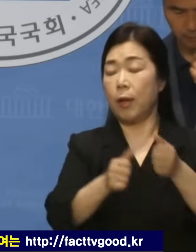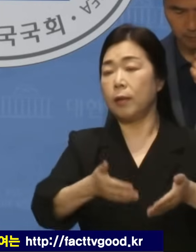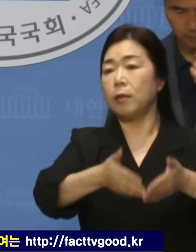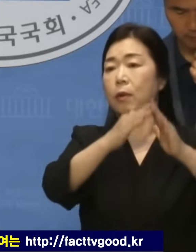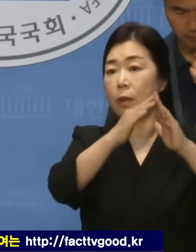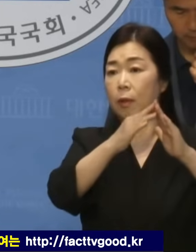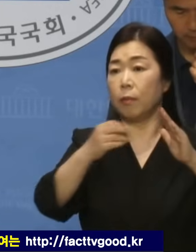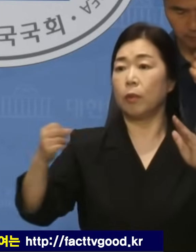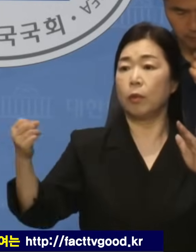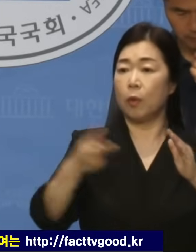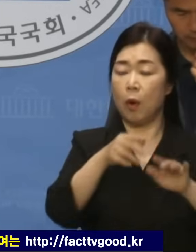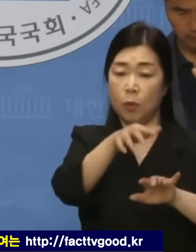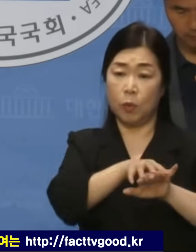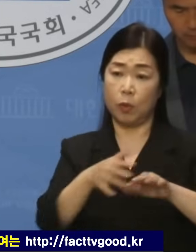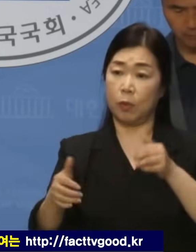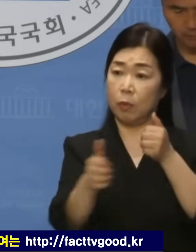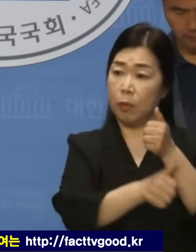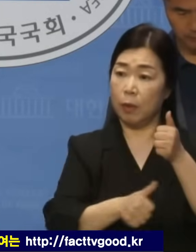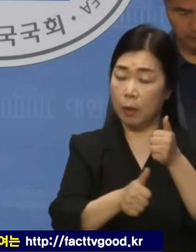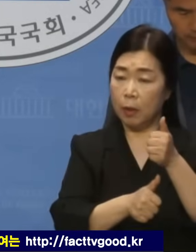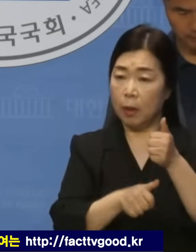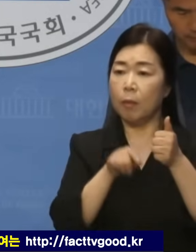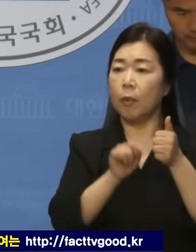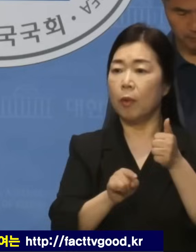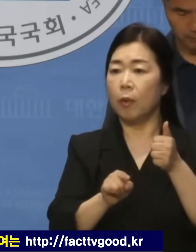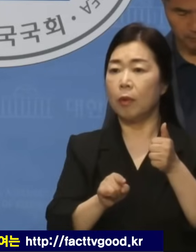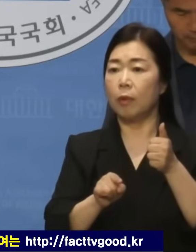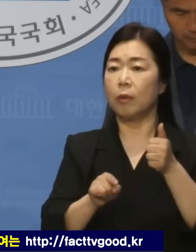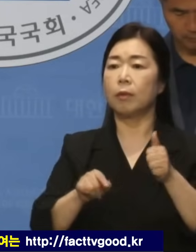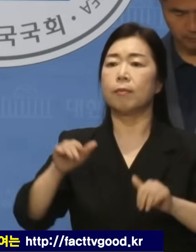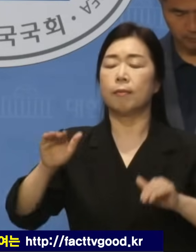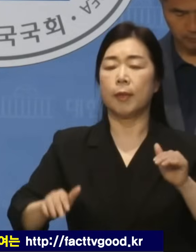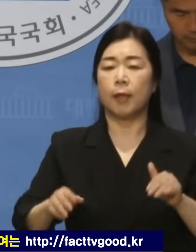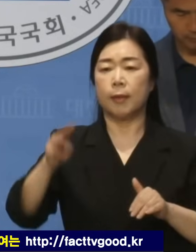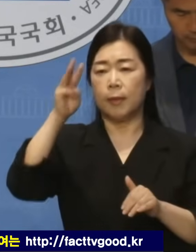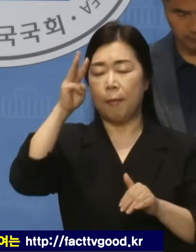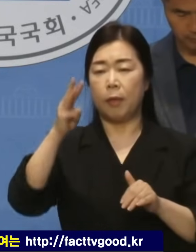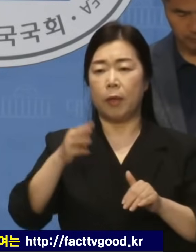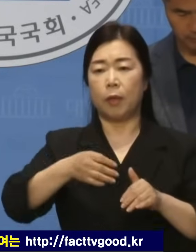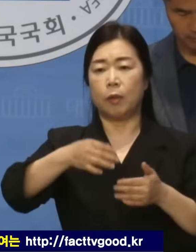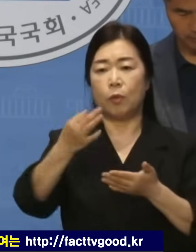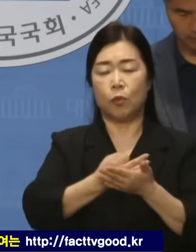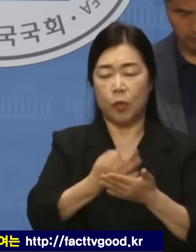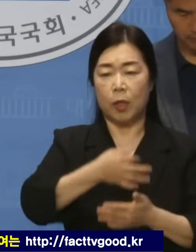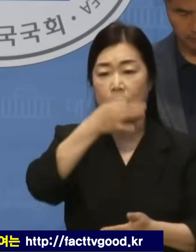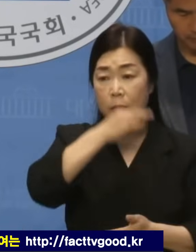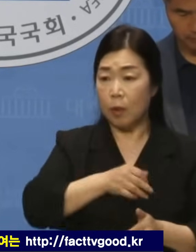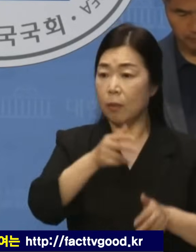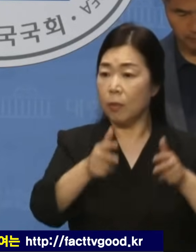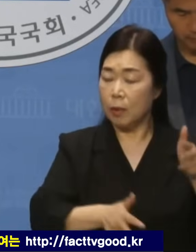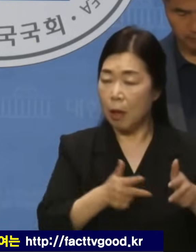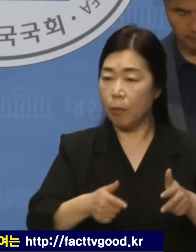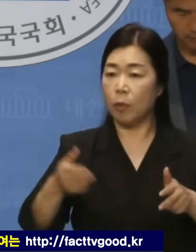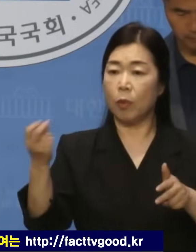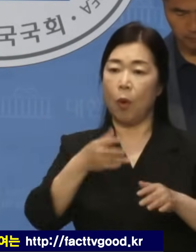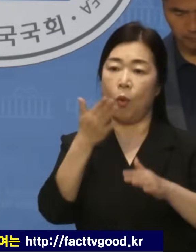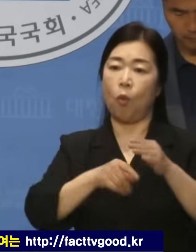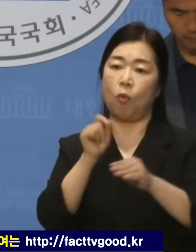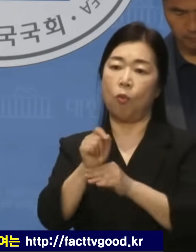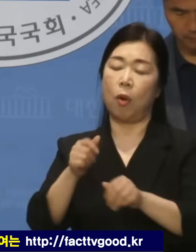설립인가, 조직이 자금 차입, 젠버리 수익사업, 공무원 파견